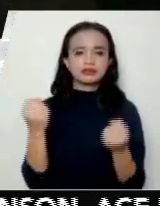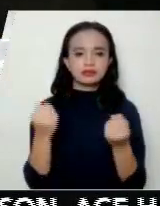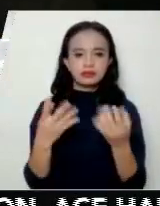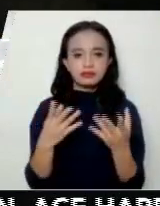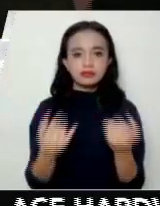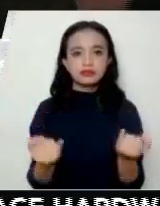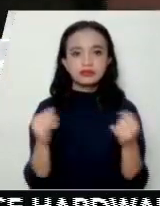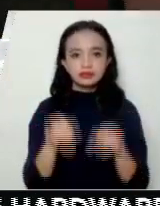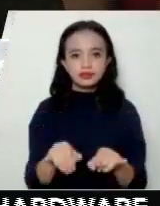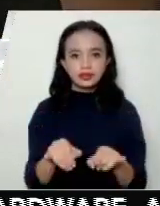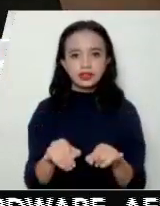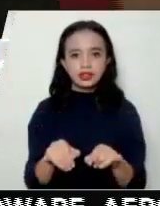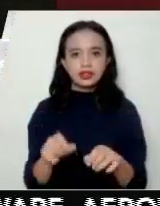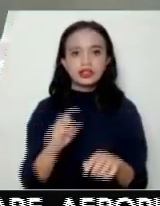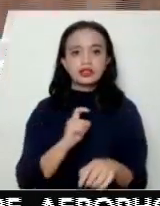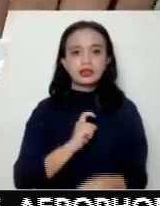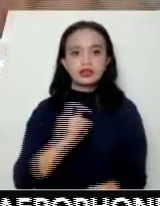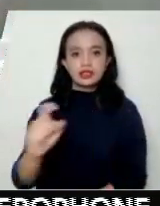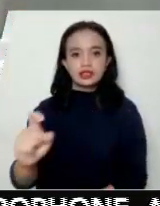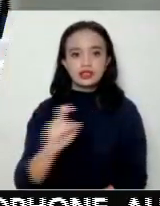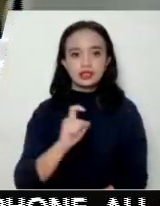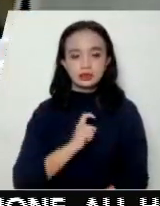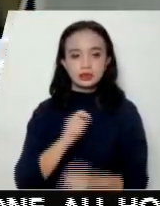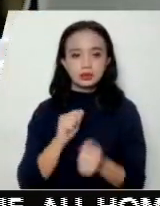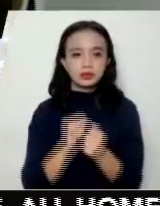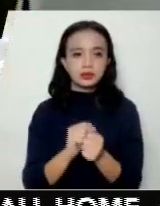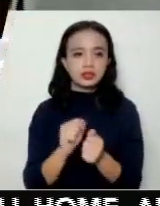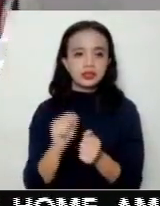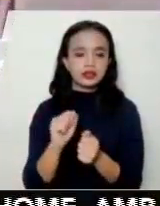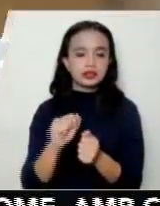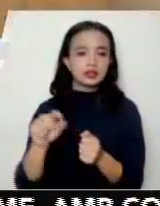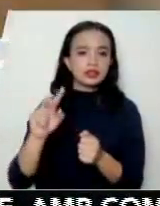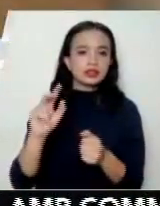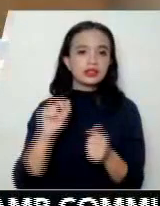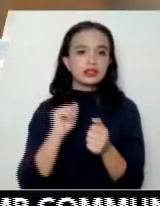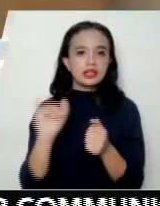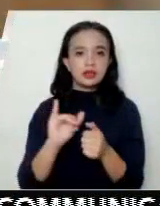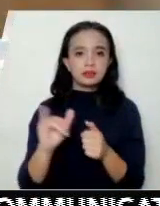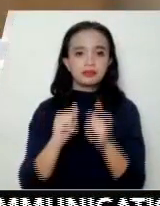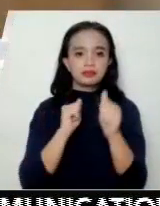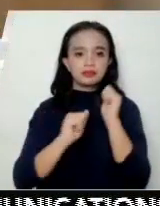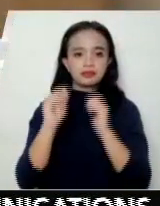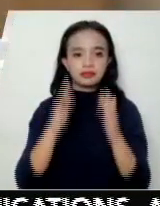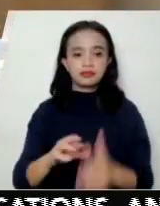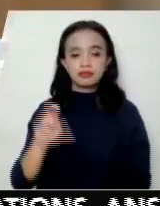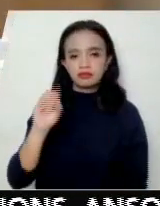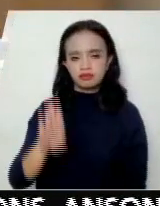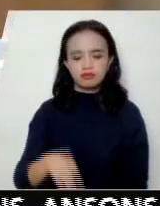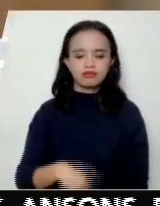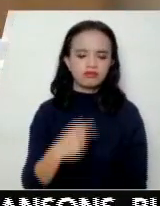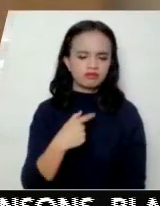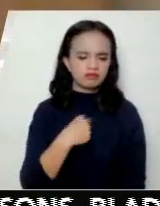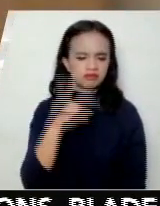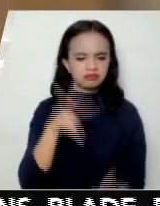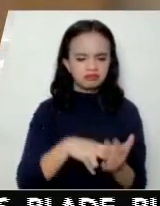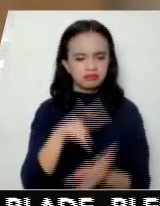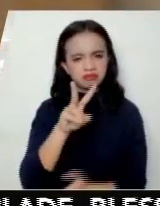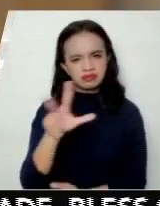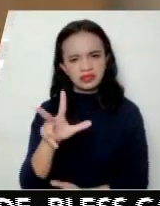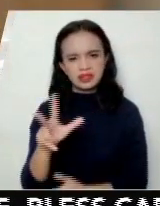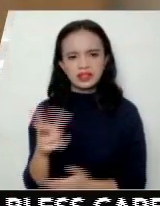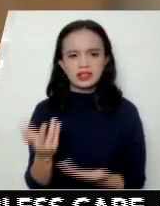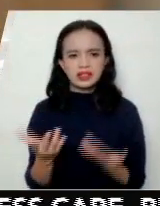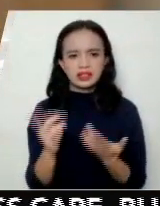of messages sa kanyang co-star sa magandang dilag na si Rob Gomez sa 2023 ko siguro isa sa mga